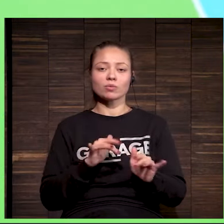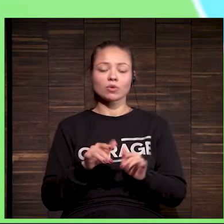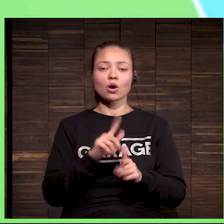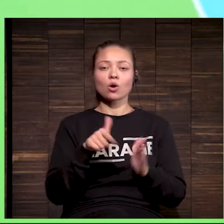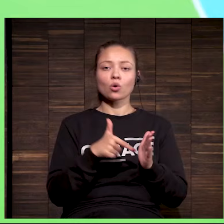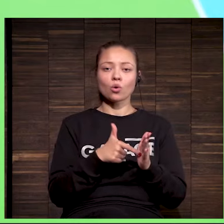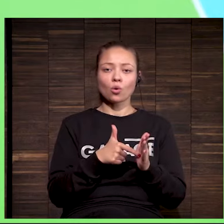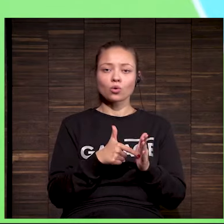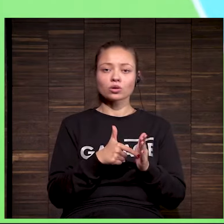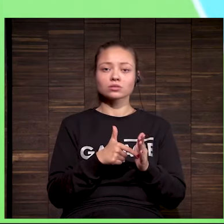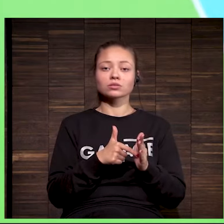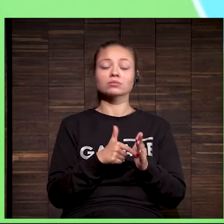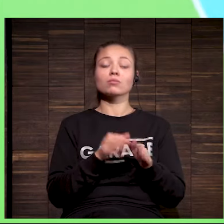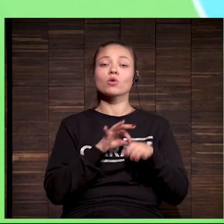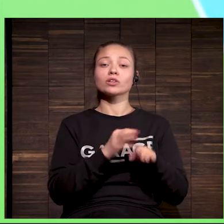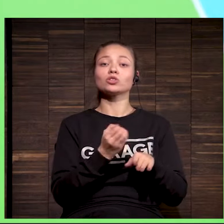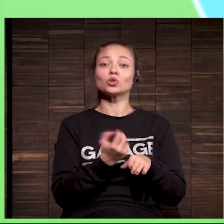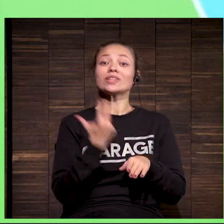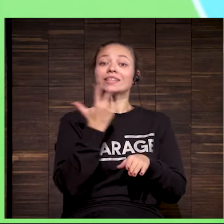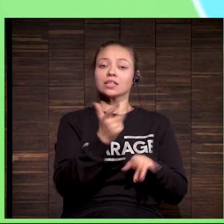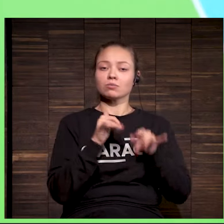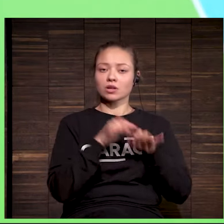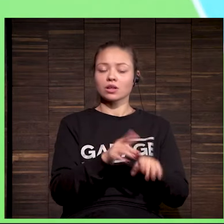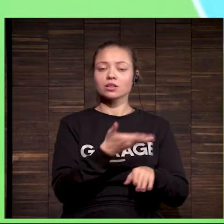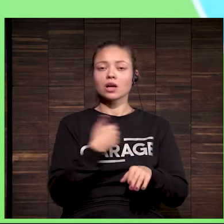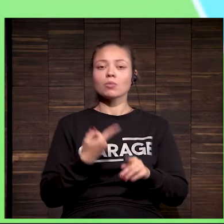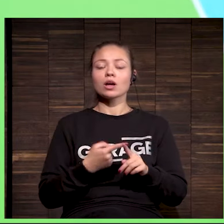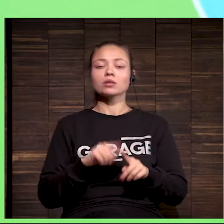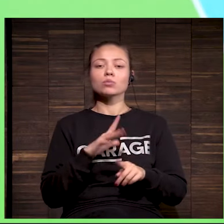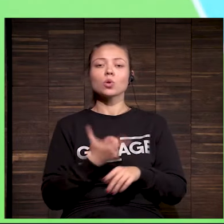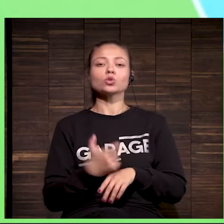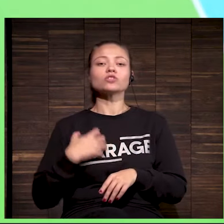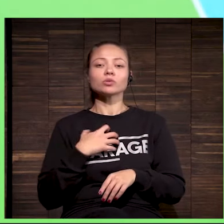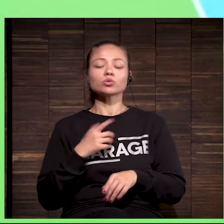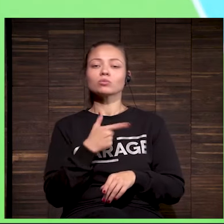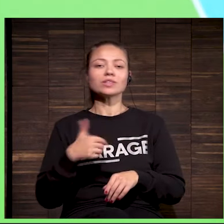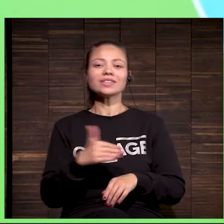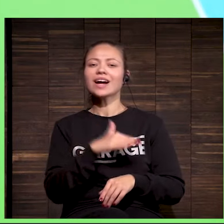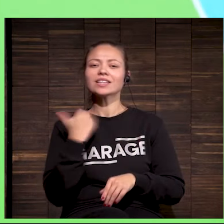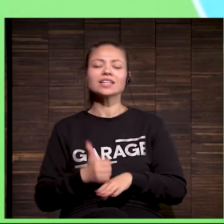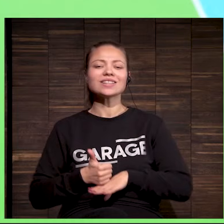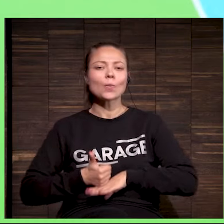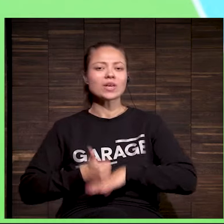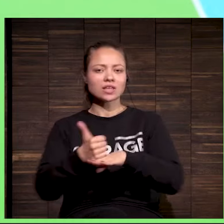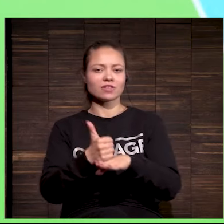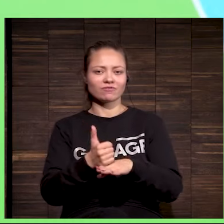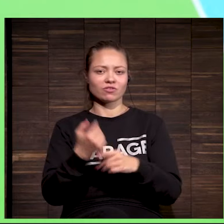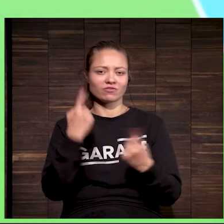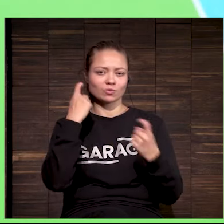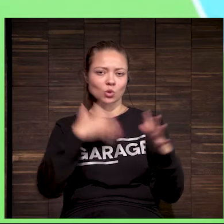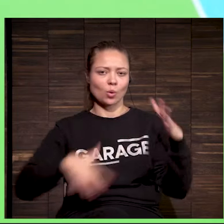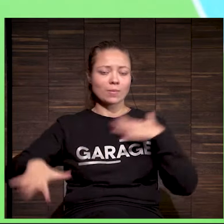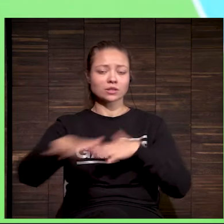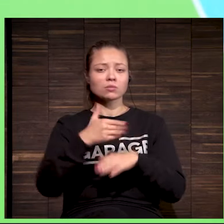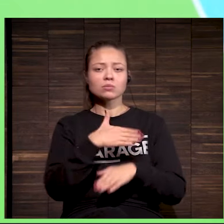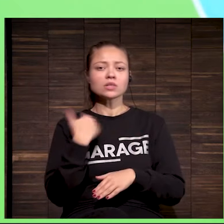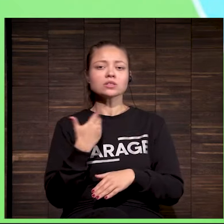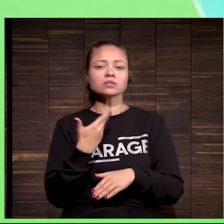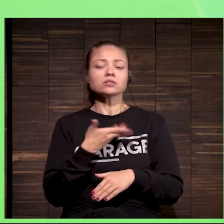город проводил еще три мероприятий нам это был очень важно потому что мы не хотели доминировать информационным пространством не хотели быть